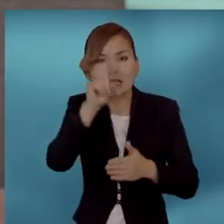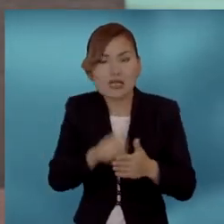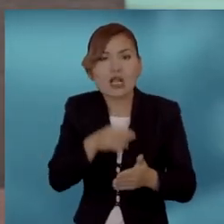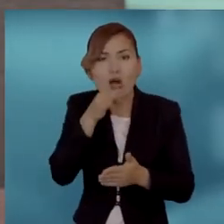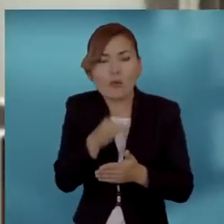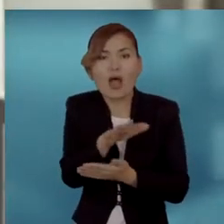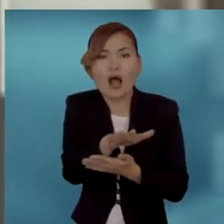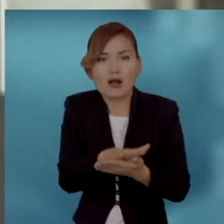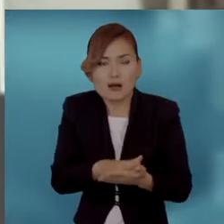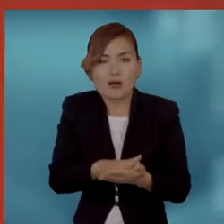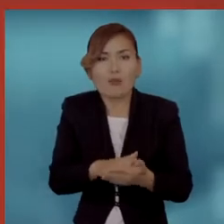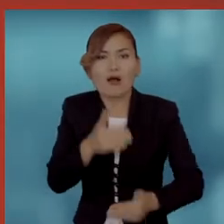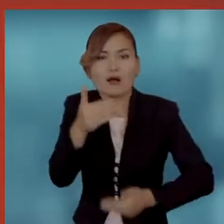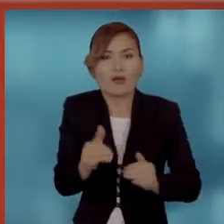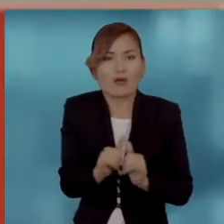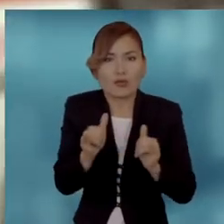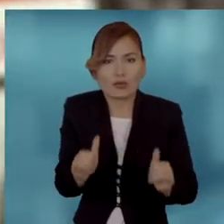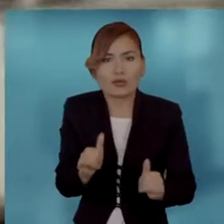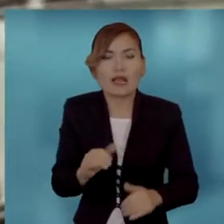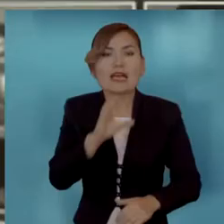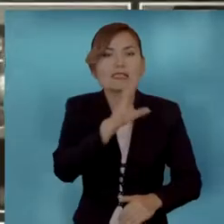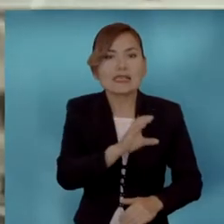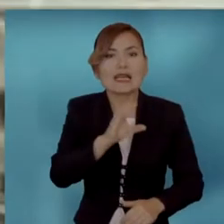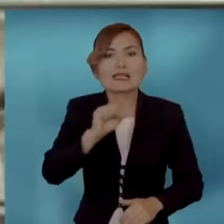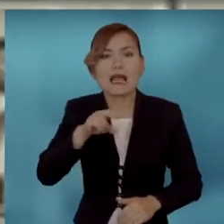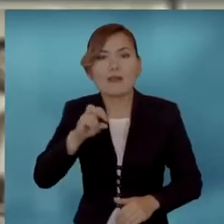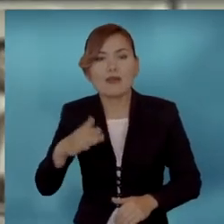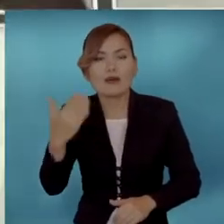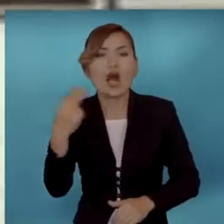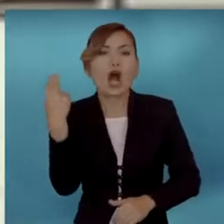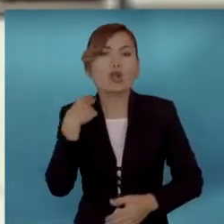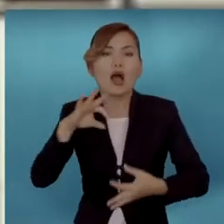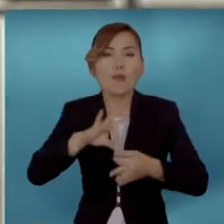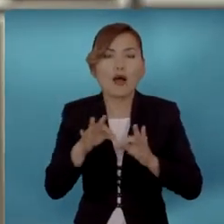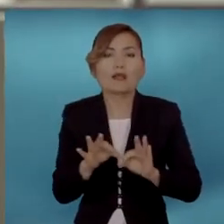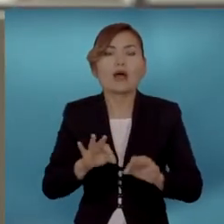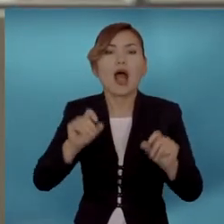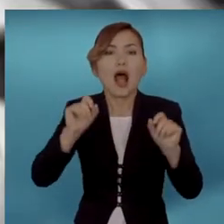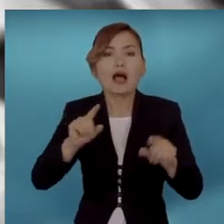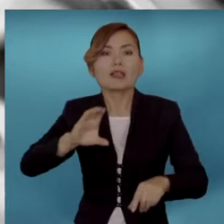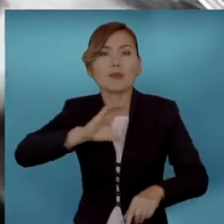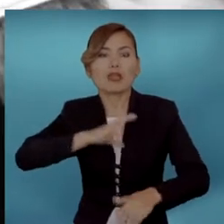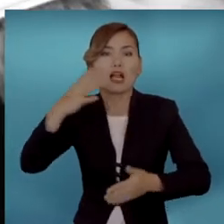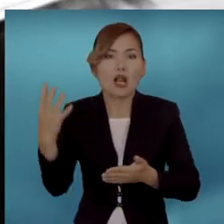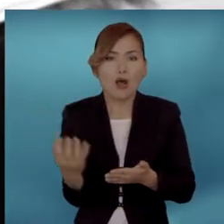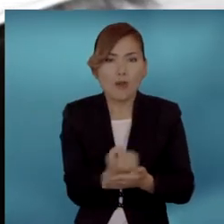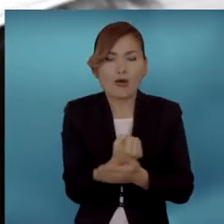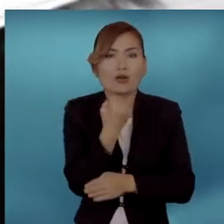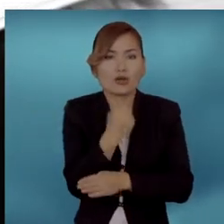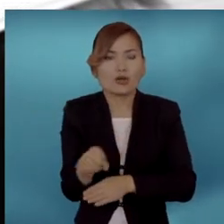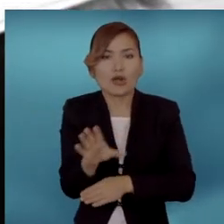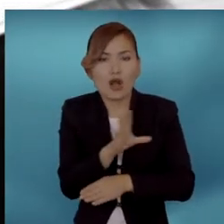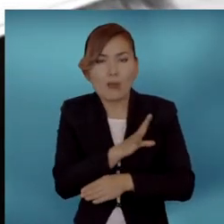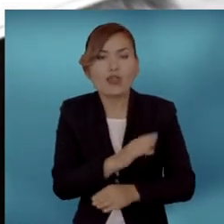Сила придает. Серік Сәпиев Лондон олимпиадасының алтын медалін жеңіп қана қоймады. Сонымен қатар